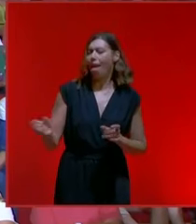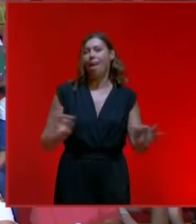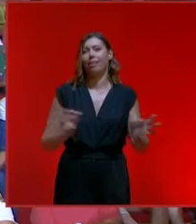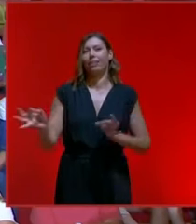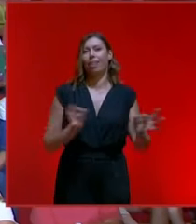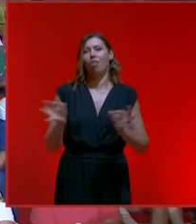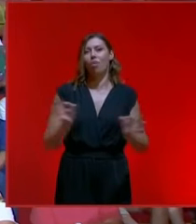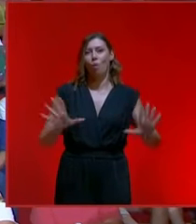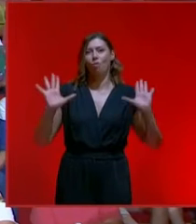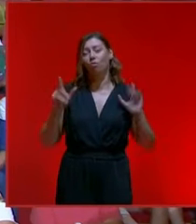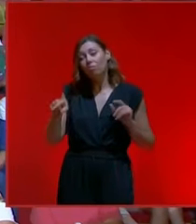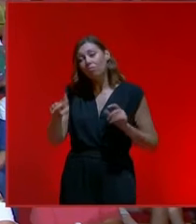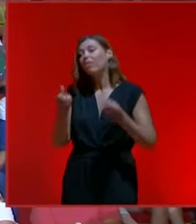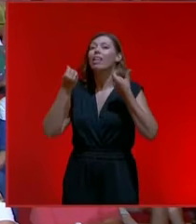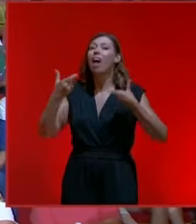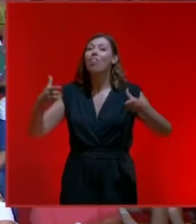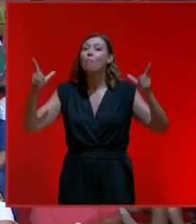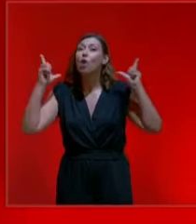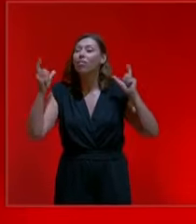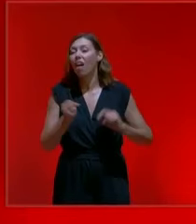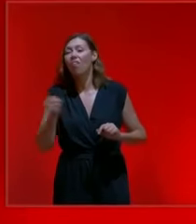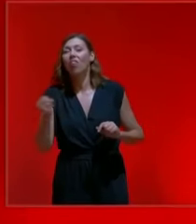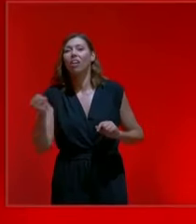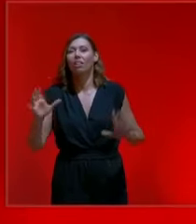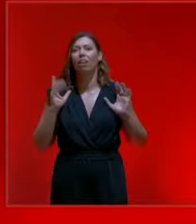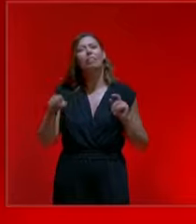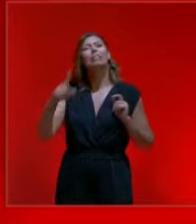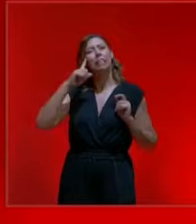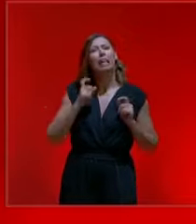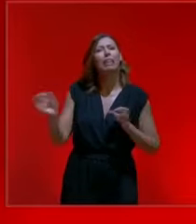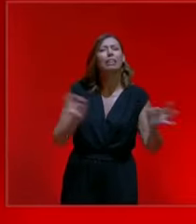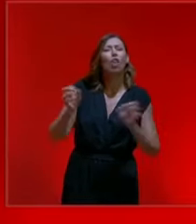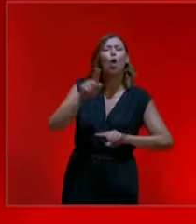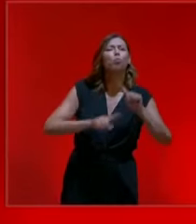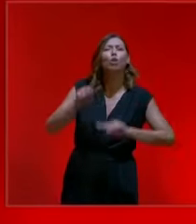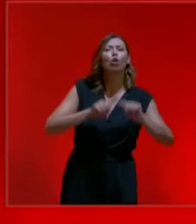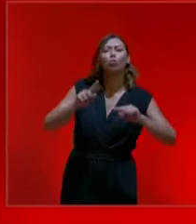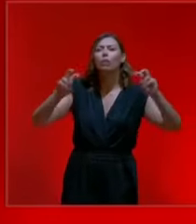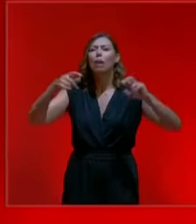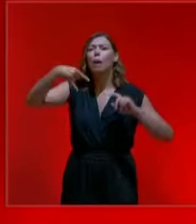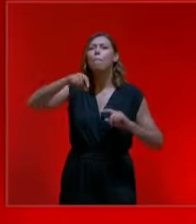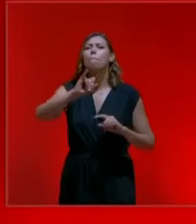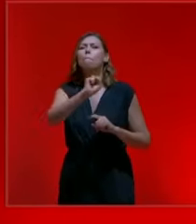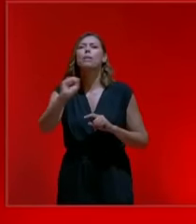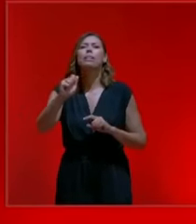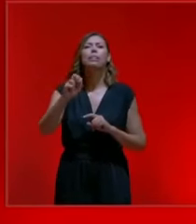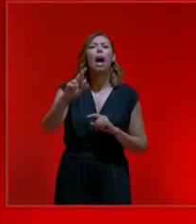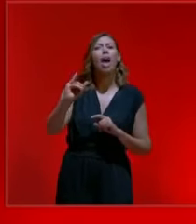και της δεξιάς. Και λέγεται σχέδιο Πισαρίδη, το οποίο βρίσκεται σε πλήρη εξέλιξη. Και αυτή την τετραετία